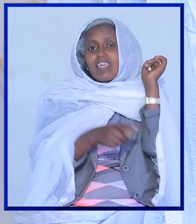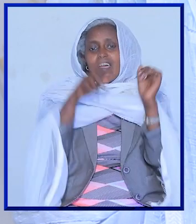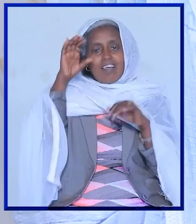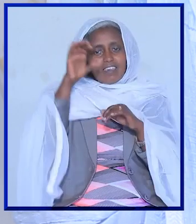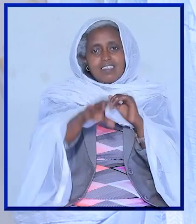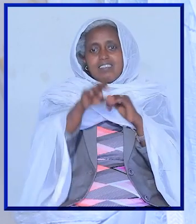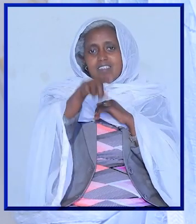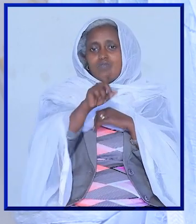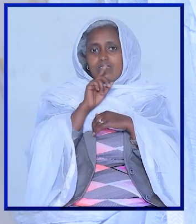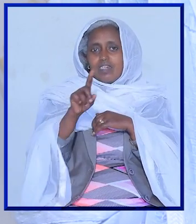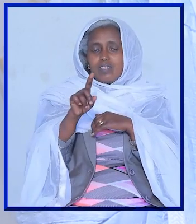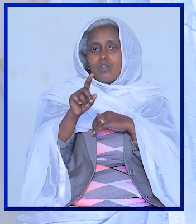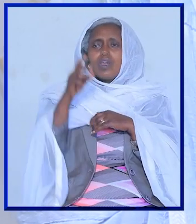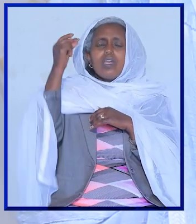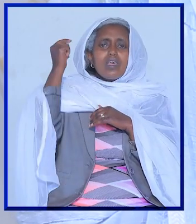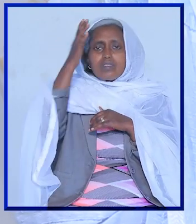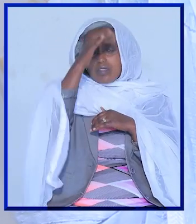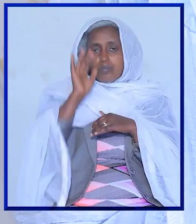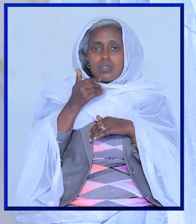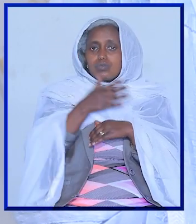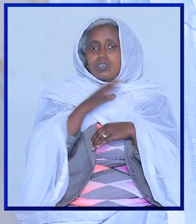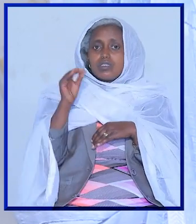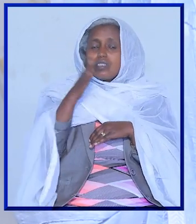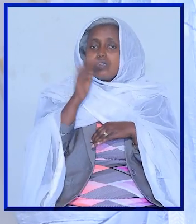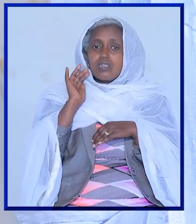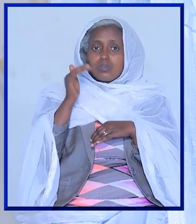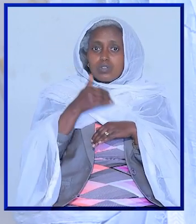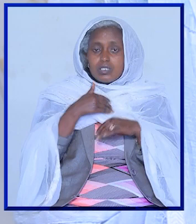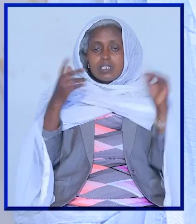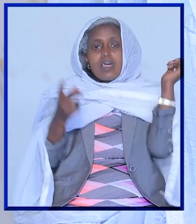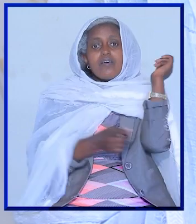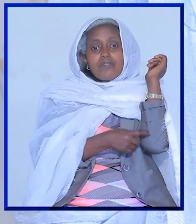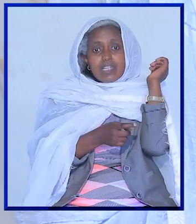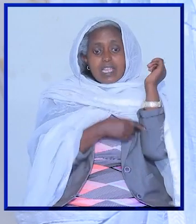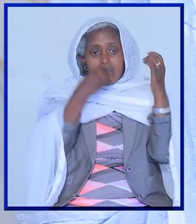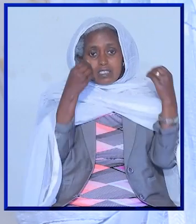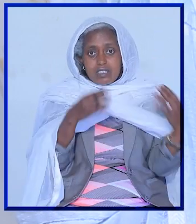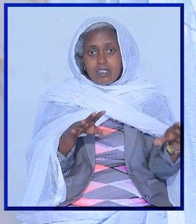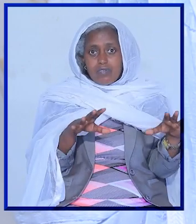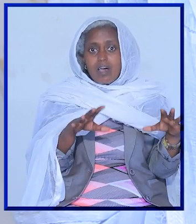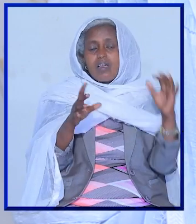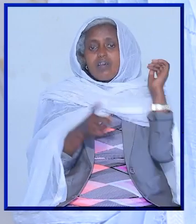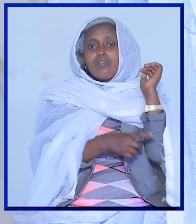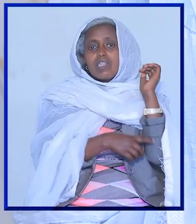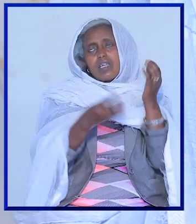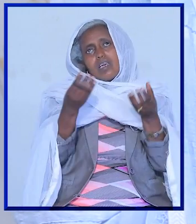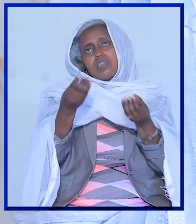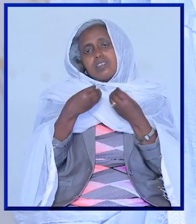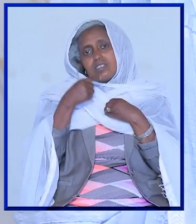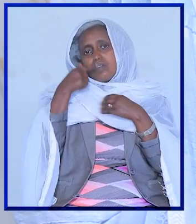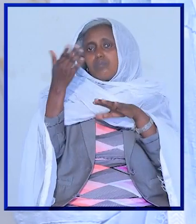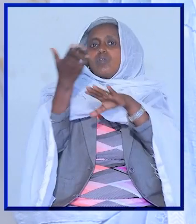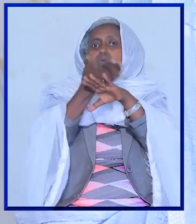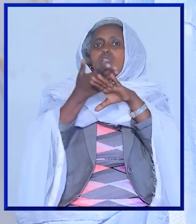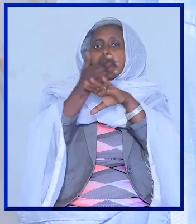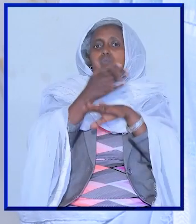አስፈላጊ ነው። የጥንት አባቶቻችንና እናቶቻችን ፈተና ሲያጡ ፈተና ስጠኝ ብለው ይለምኑ